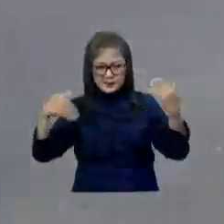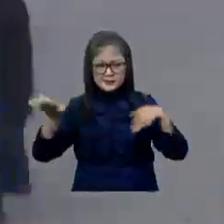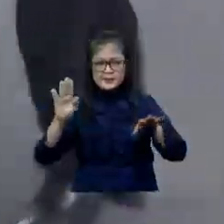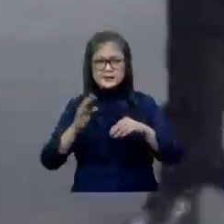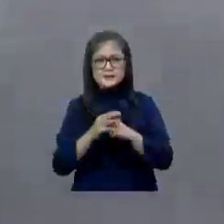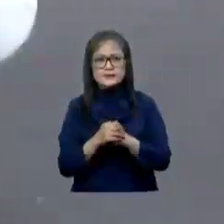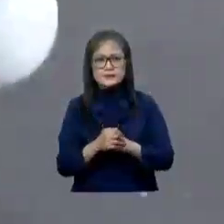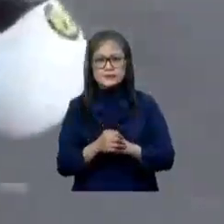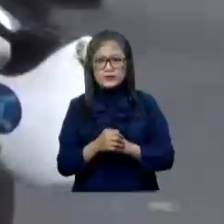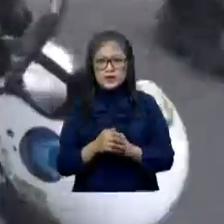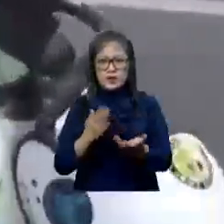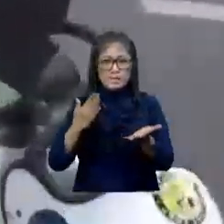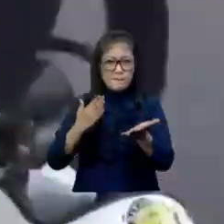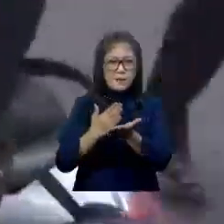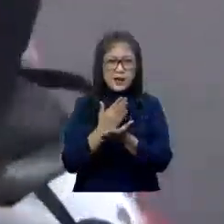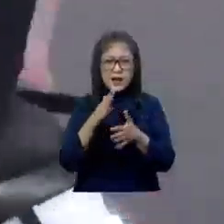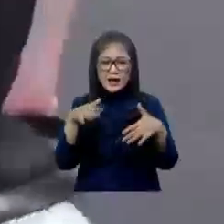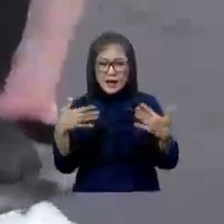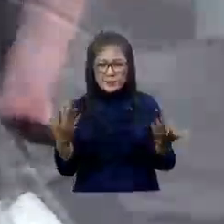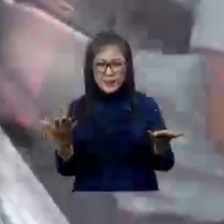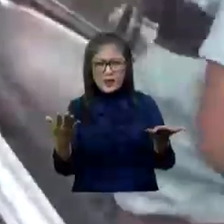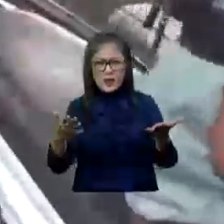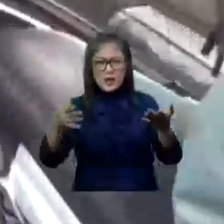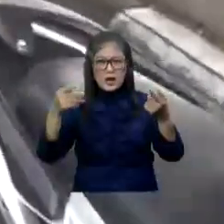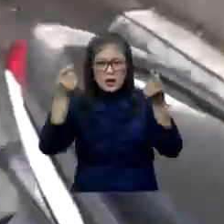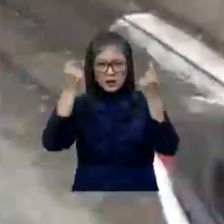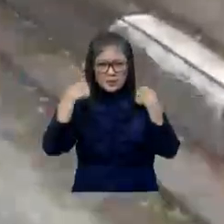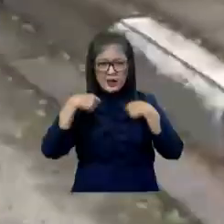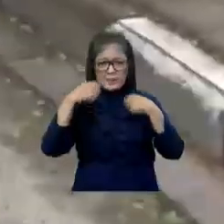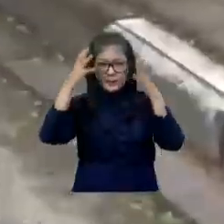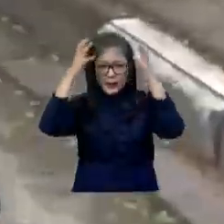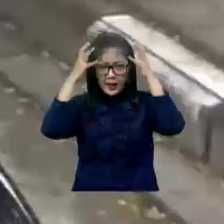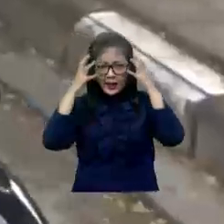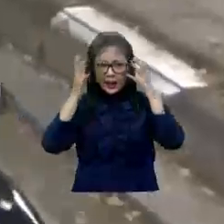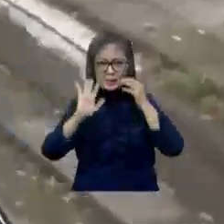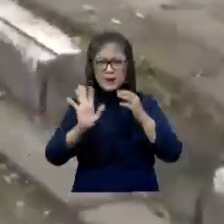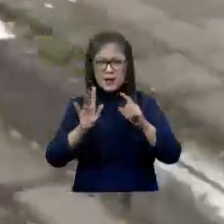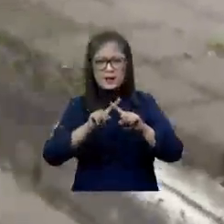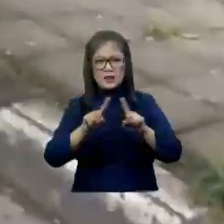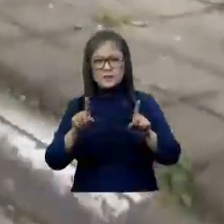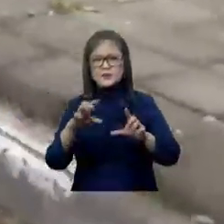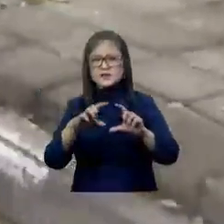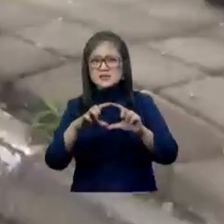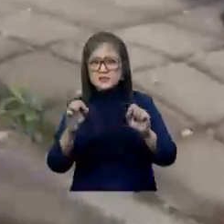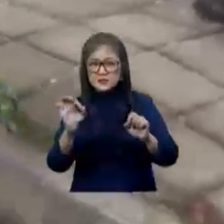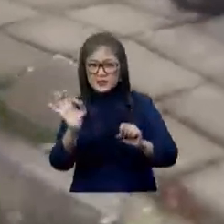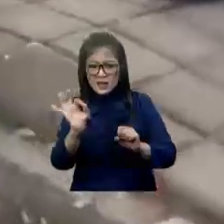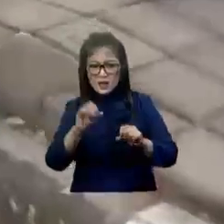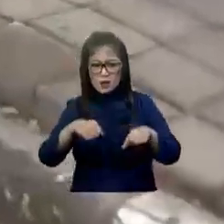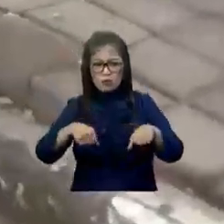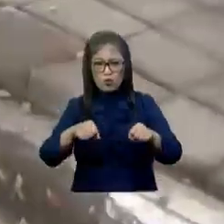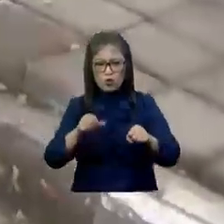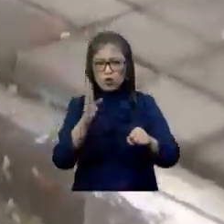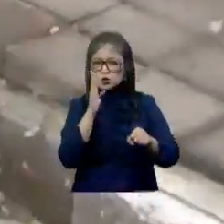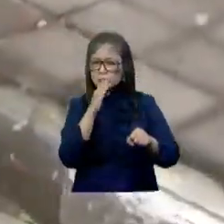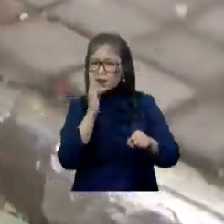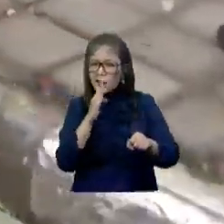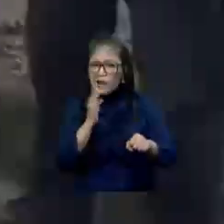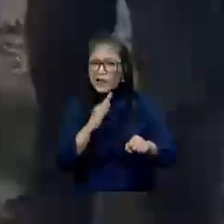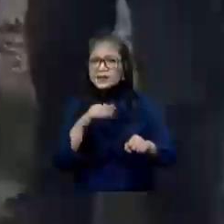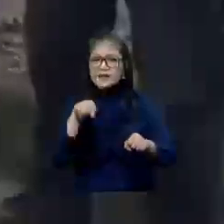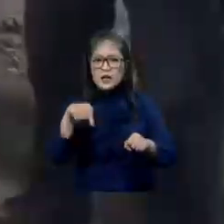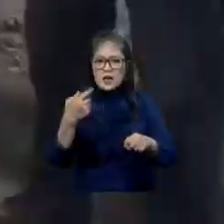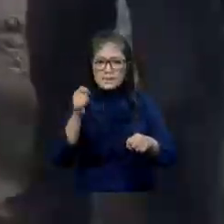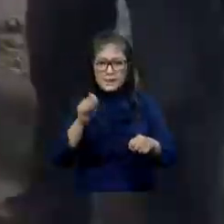pelanggaran yang dilakukan mulai dari tak mengenakan helm Tak memiliki surat-surat kendaraan hingga ugal-ugalan sambil berkendara tanpa mengenakan